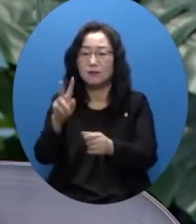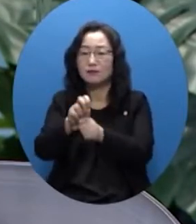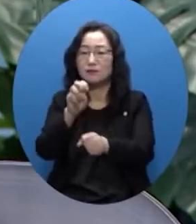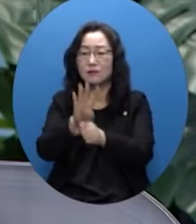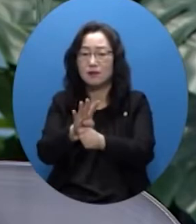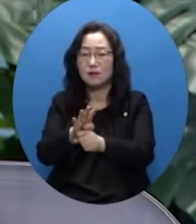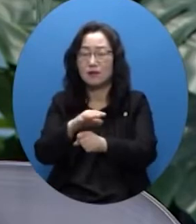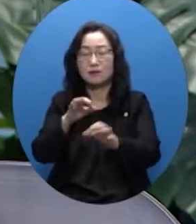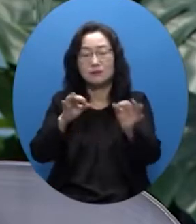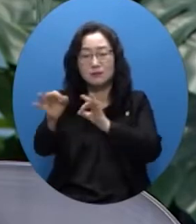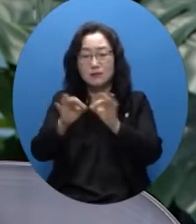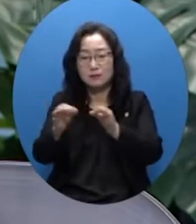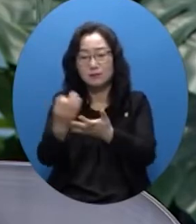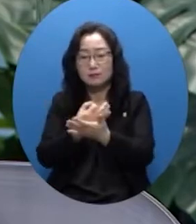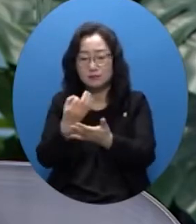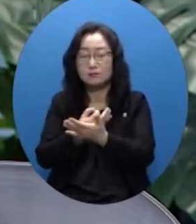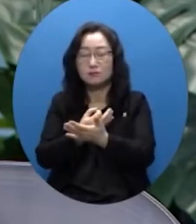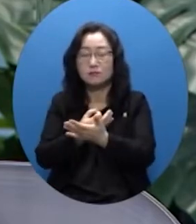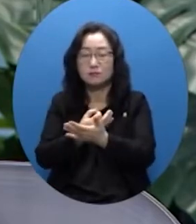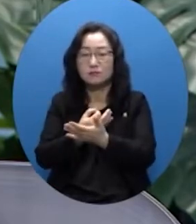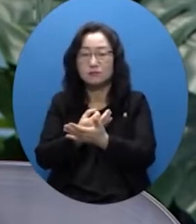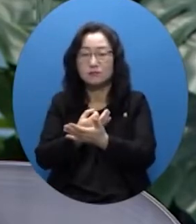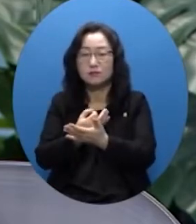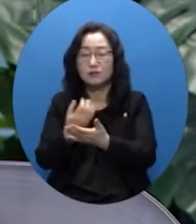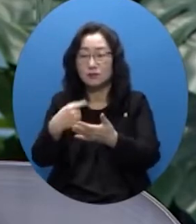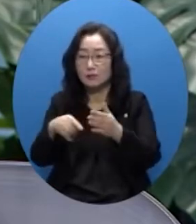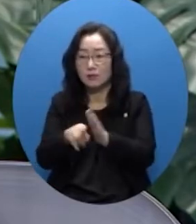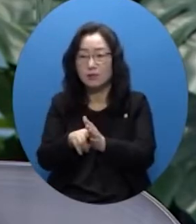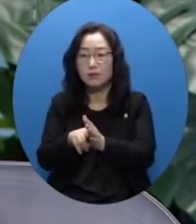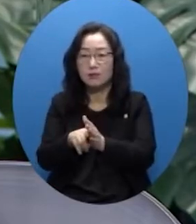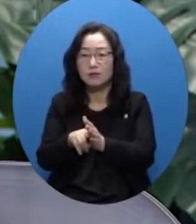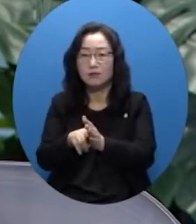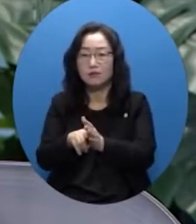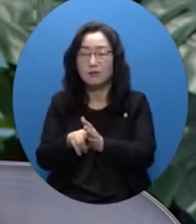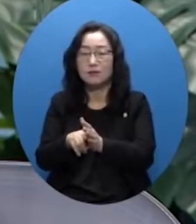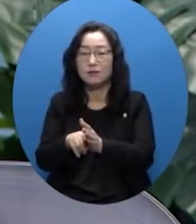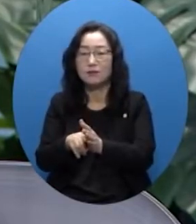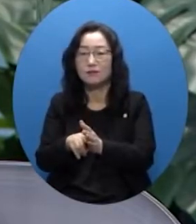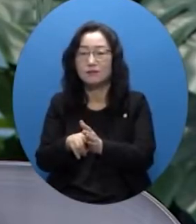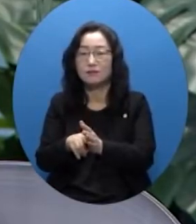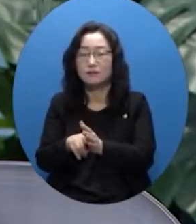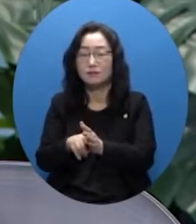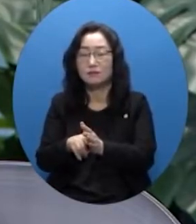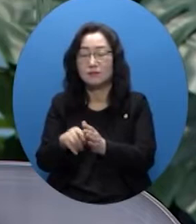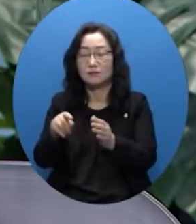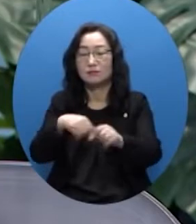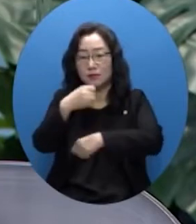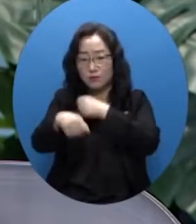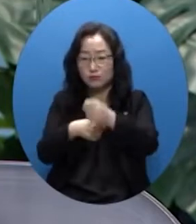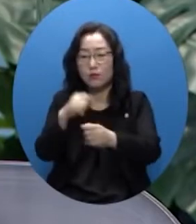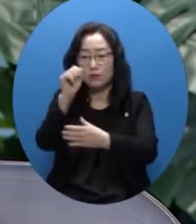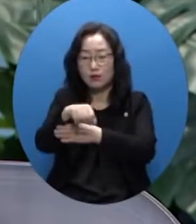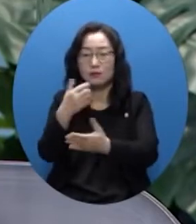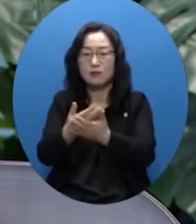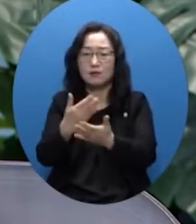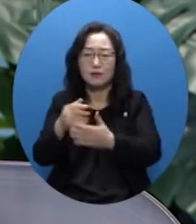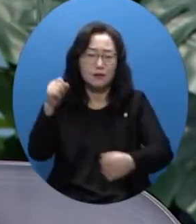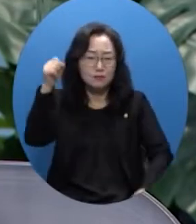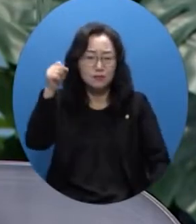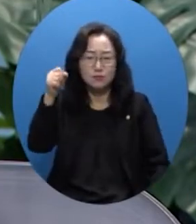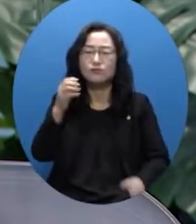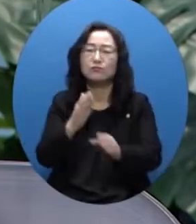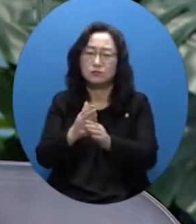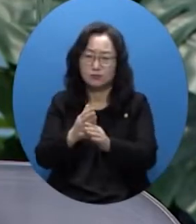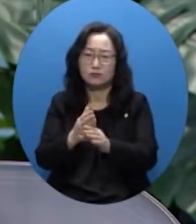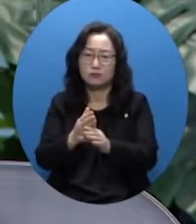접할 수 있도록 우리에게 여파 수 있는 잘 알아 해달라 대 몰 합니다